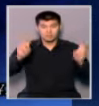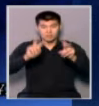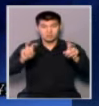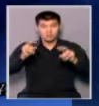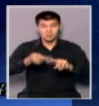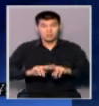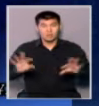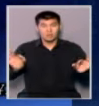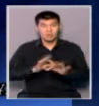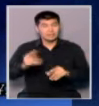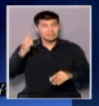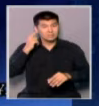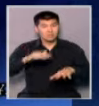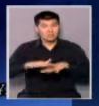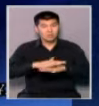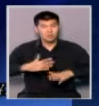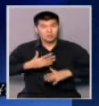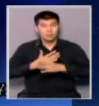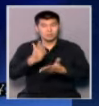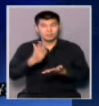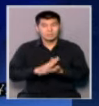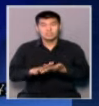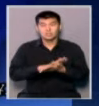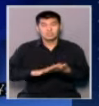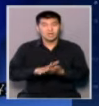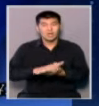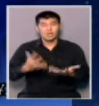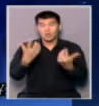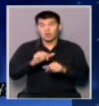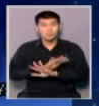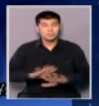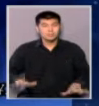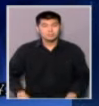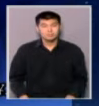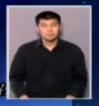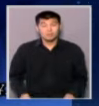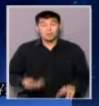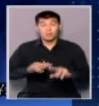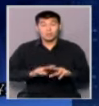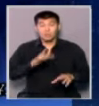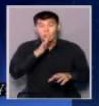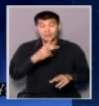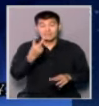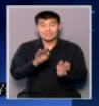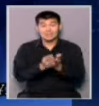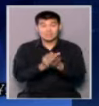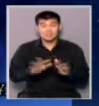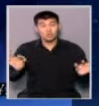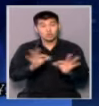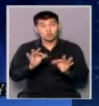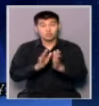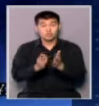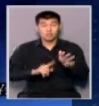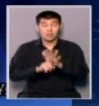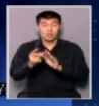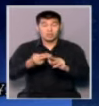зерттелуде. Әндерін тыңдармандары қолдаушылары барда ешқашан өшпейді деп есептеймін. Осы уақытқа дейін екі кітабы, үш ән жинағы жарық